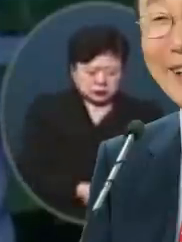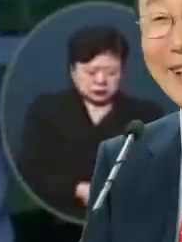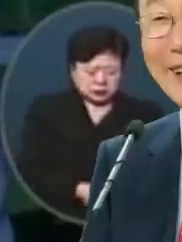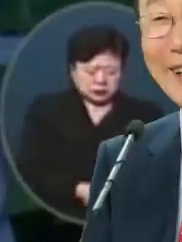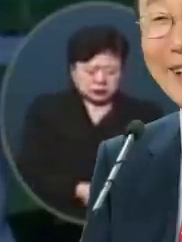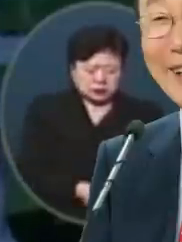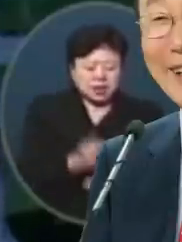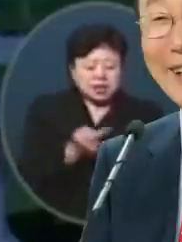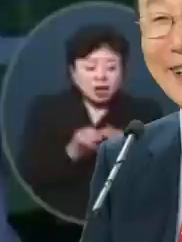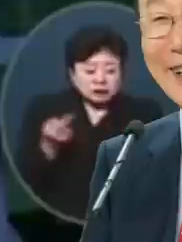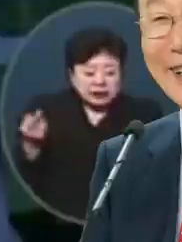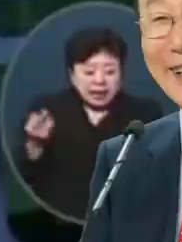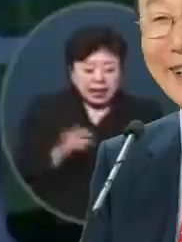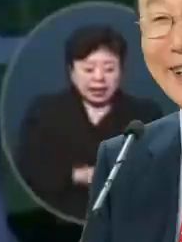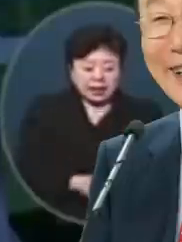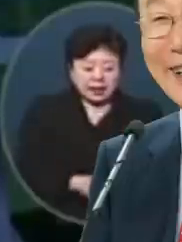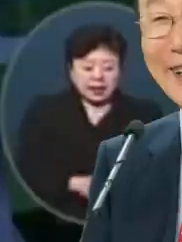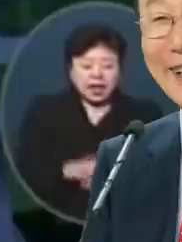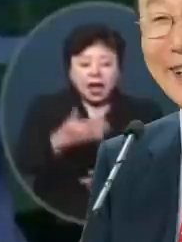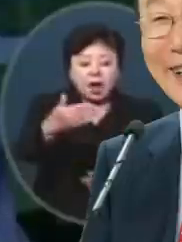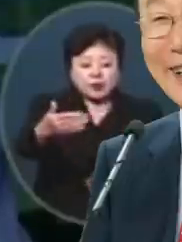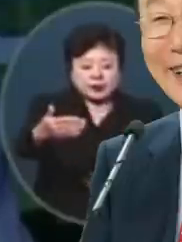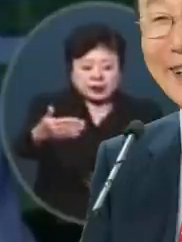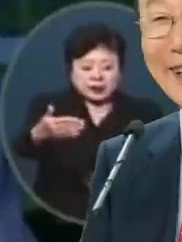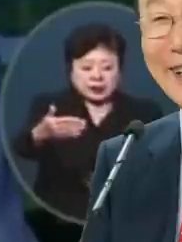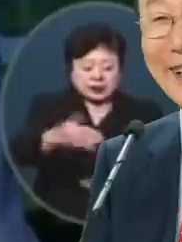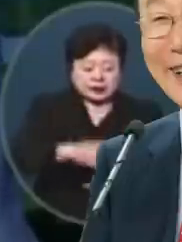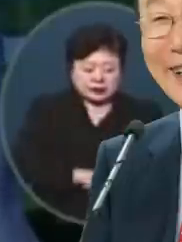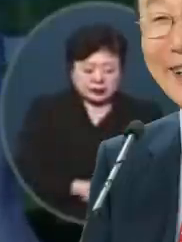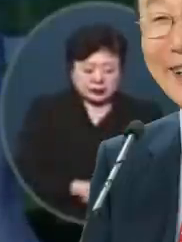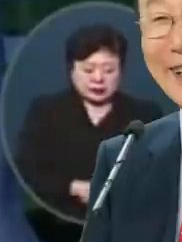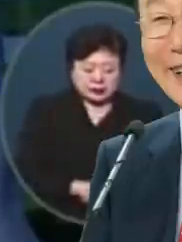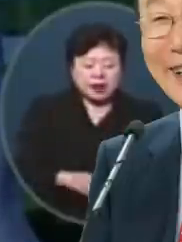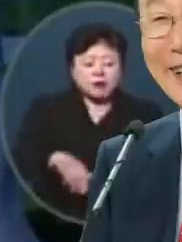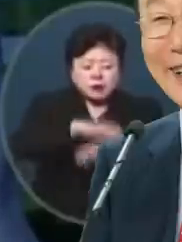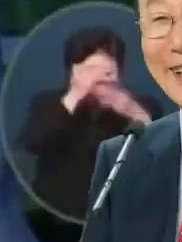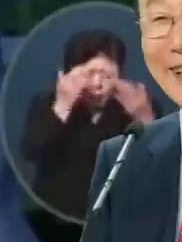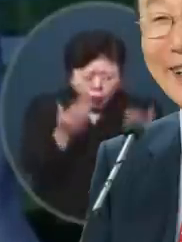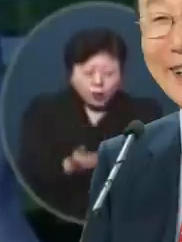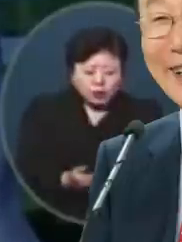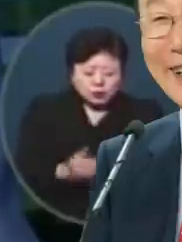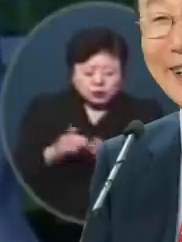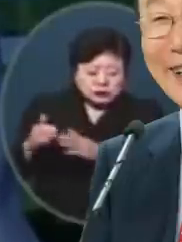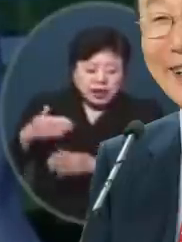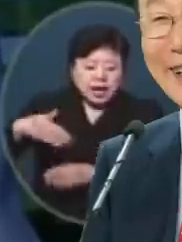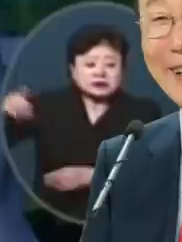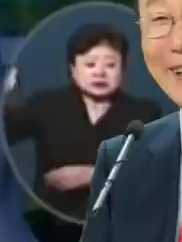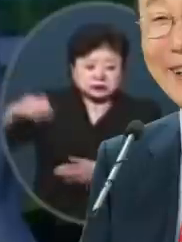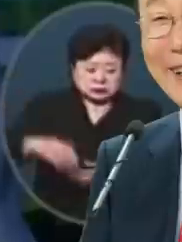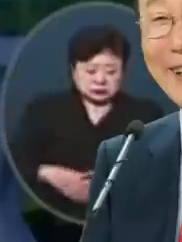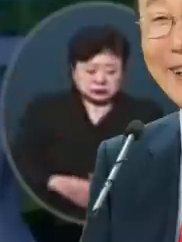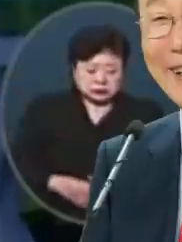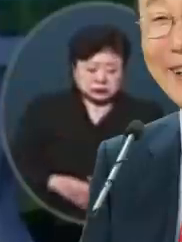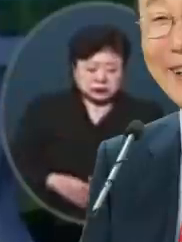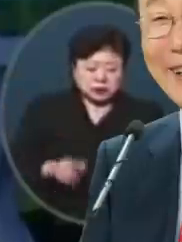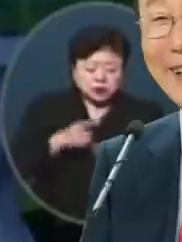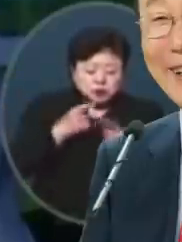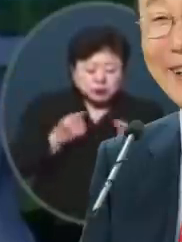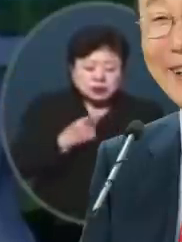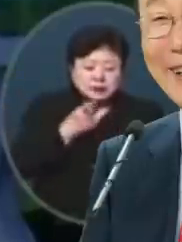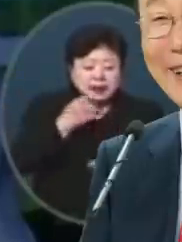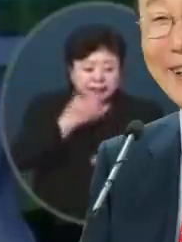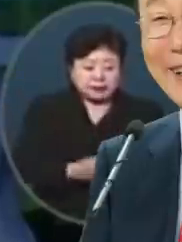우리 형제간이 9인데 전부 다 이사가 데려가고 저만 남겨놓았었습니다.